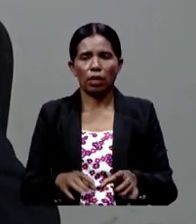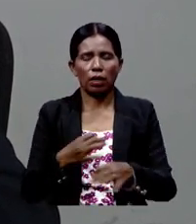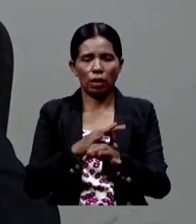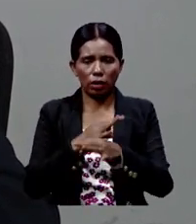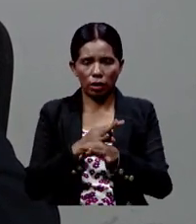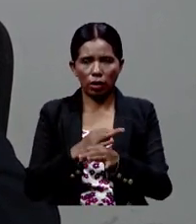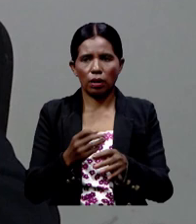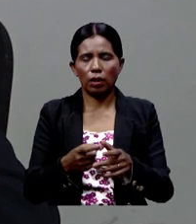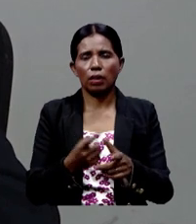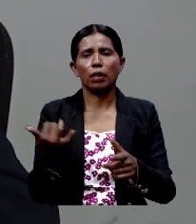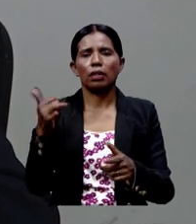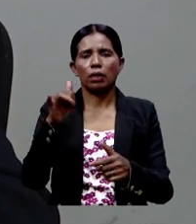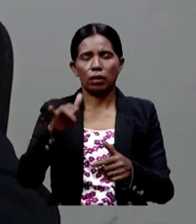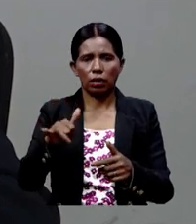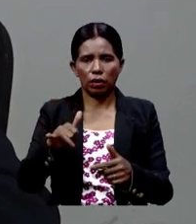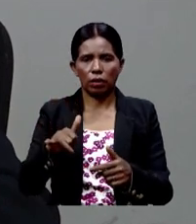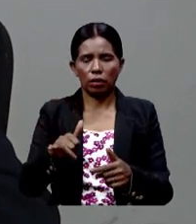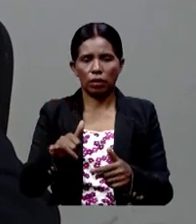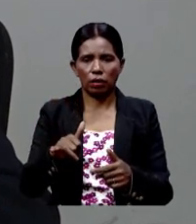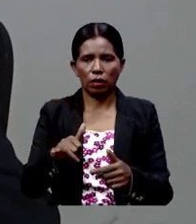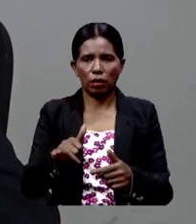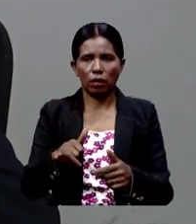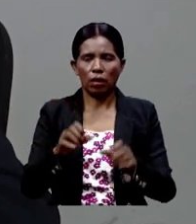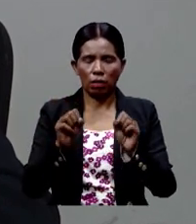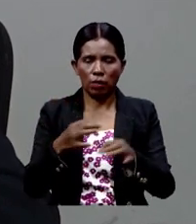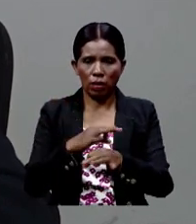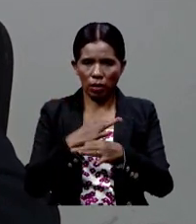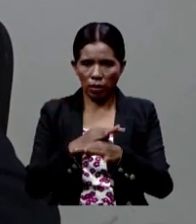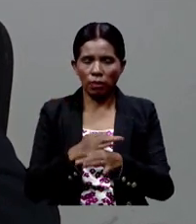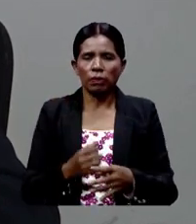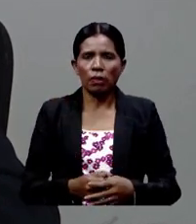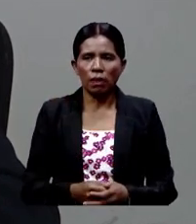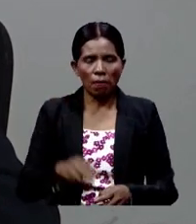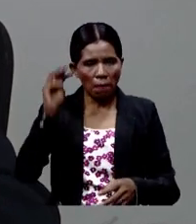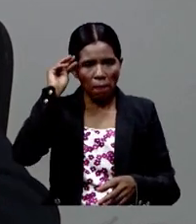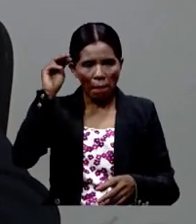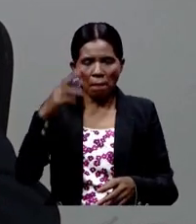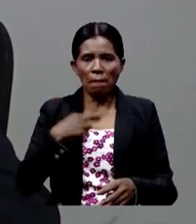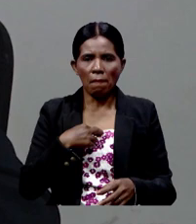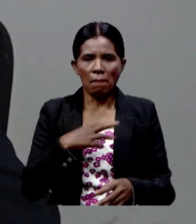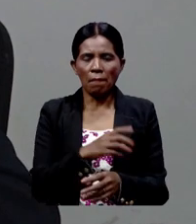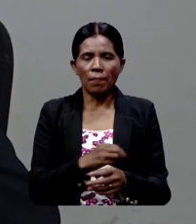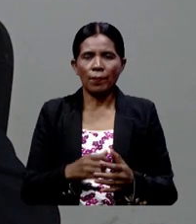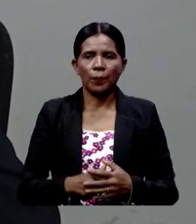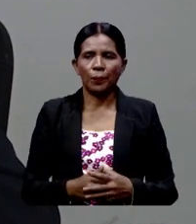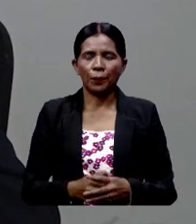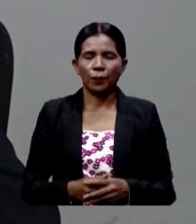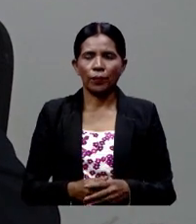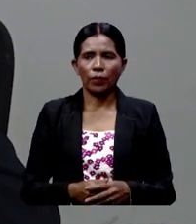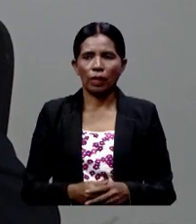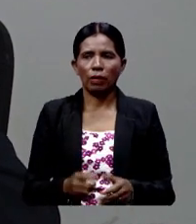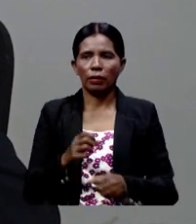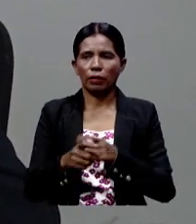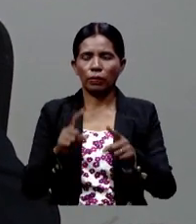hadiona masira ne be bele hadia ministero rasik desde initiativa